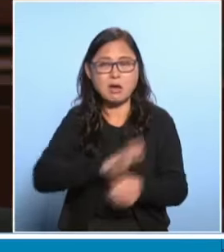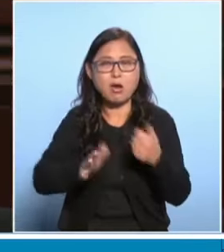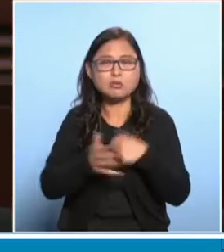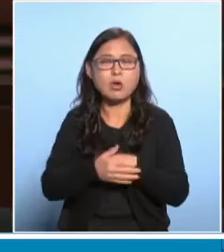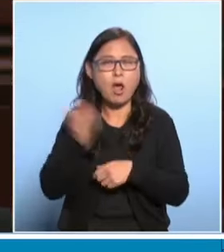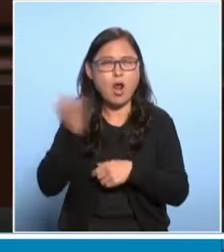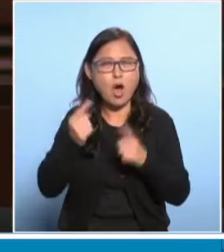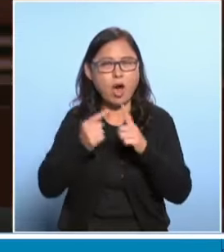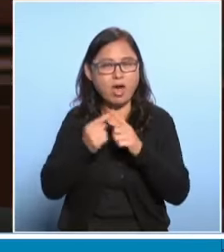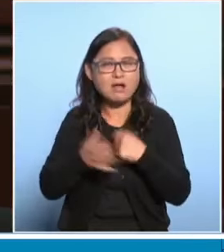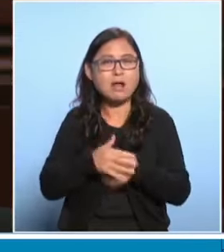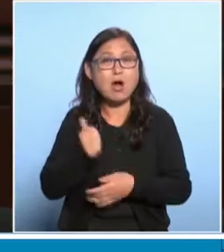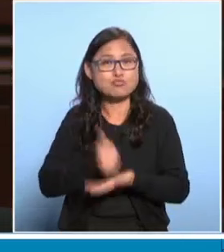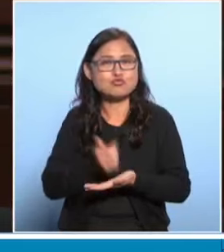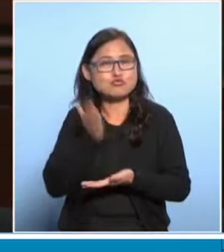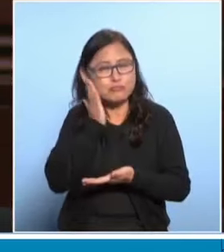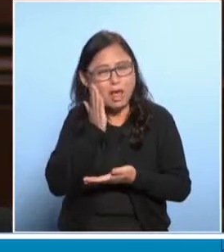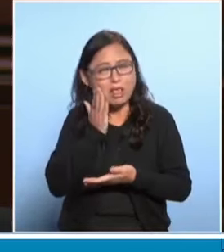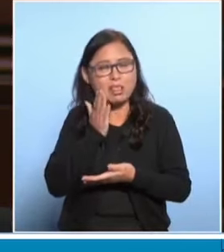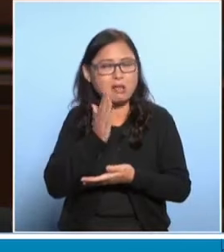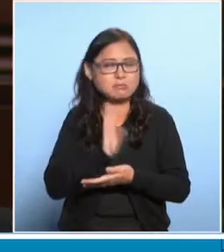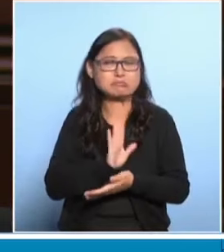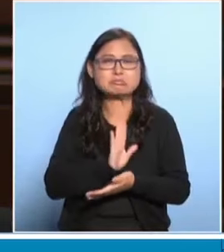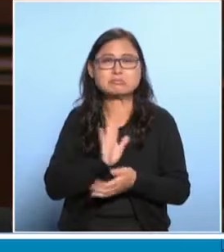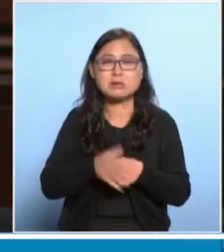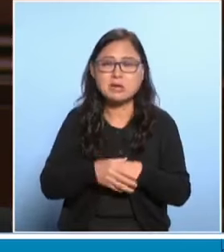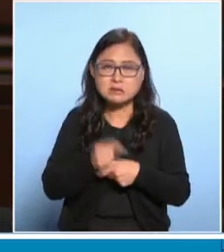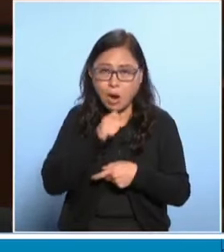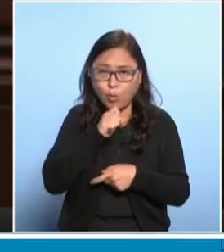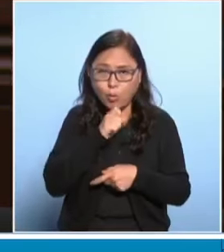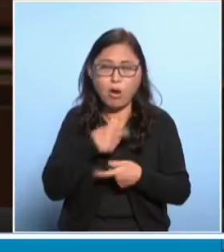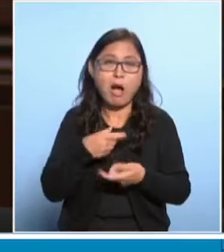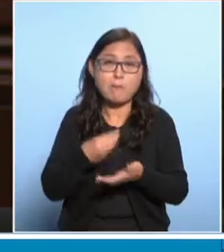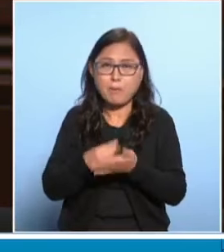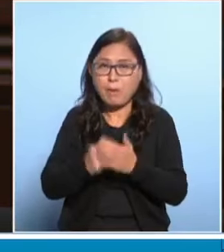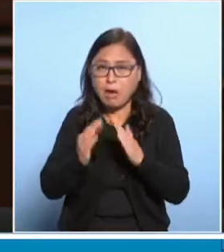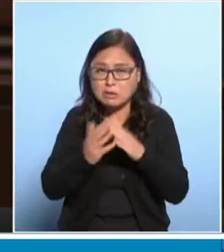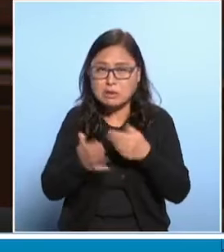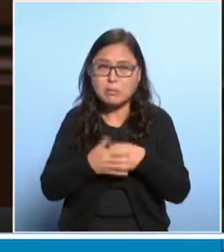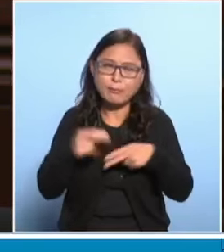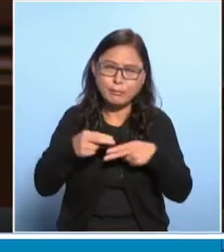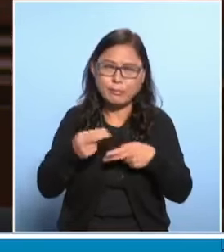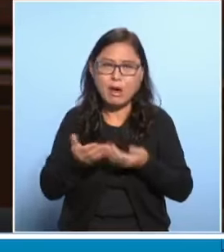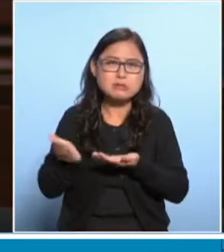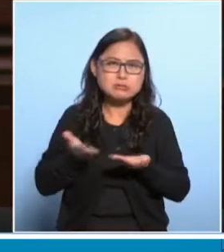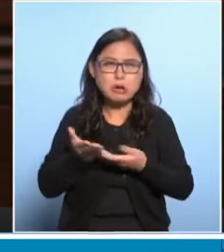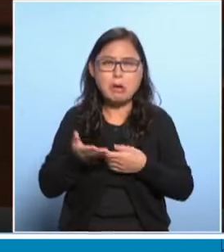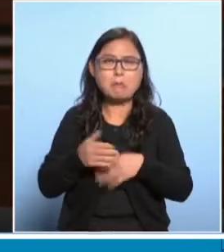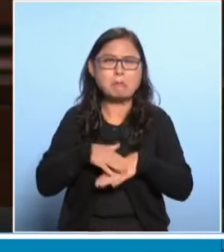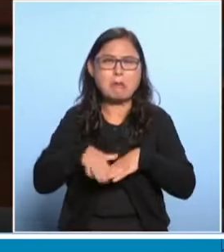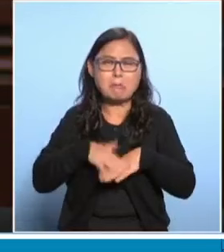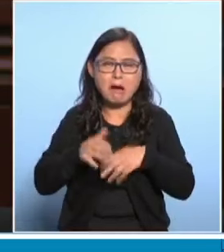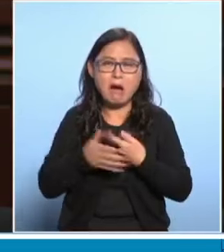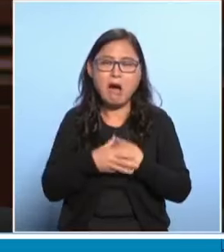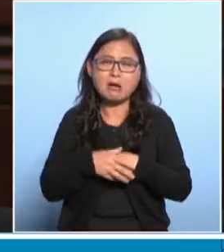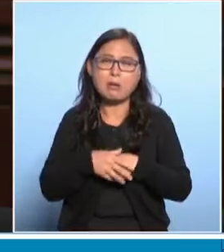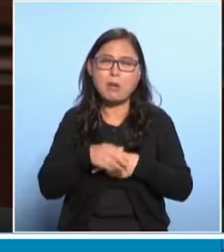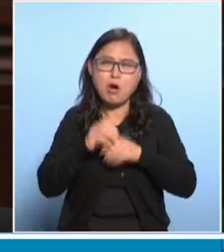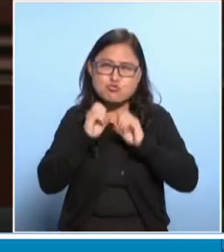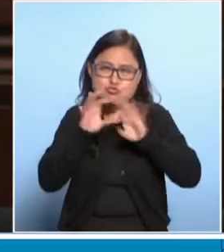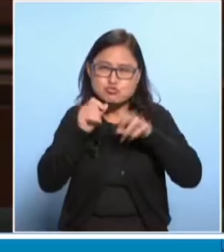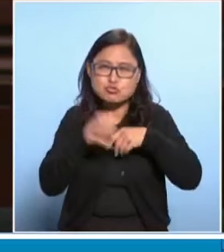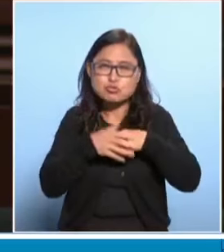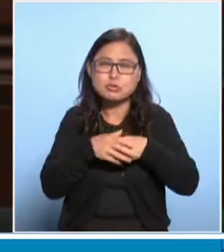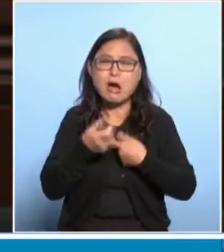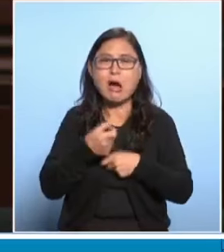夜的意欲，亦偶有因商戶招待不周而對本港旅遊業帶來負面影響的報道，政